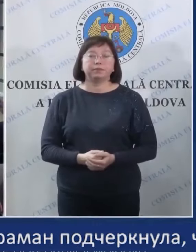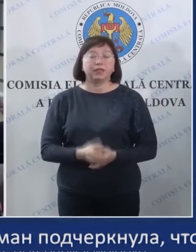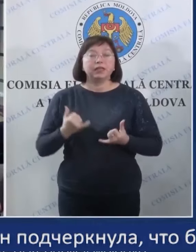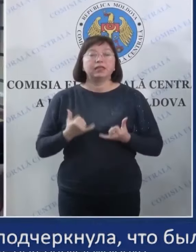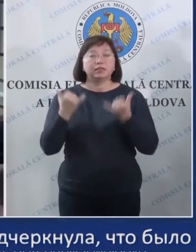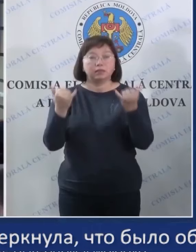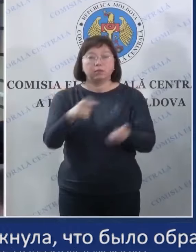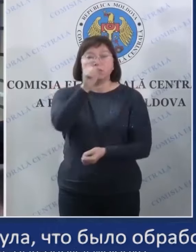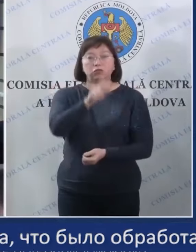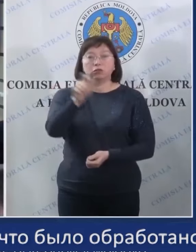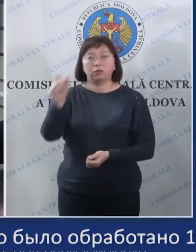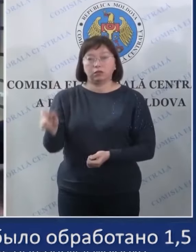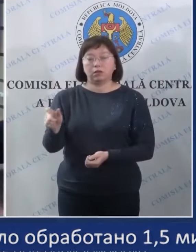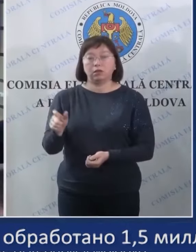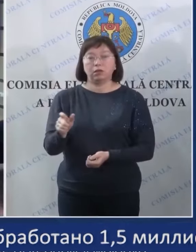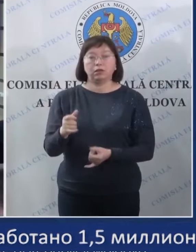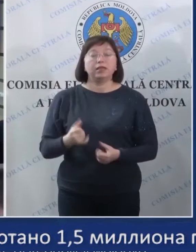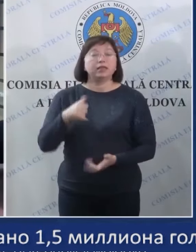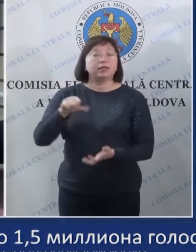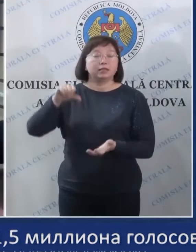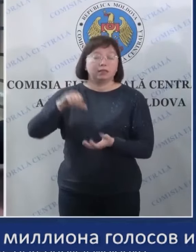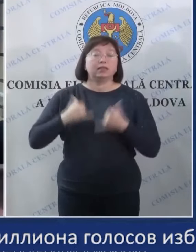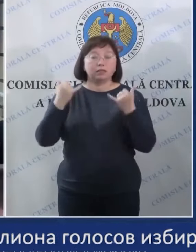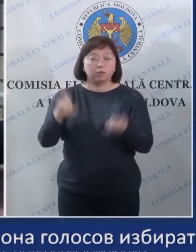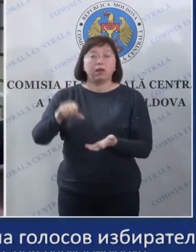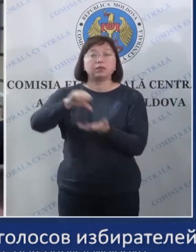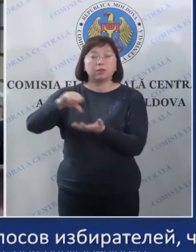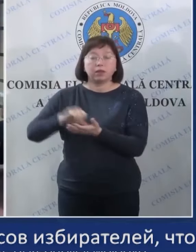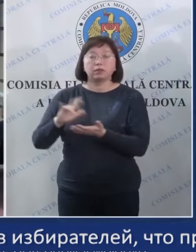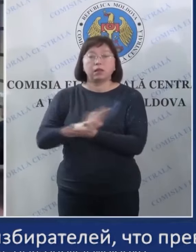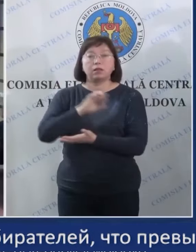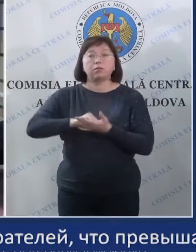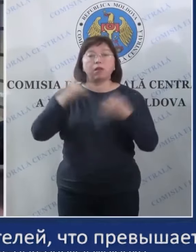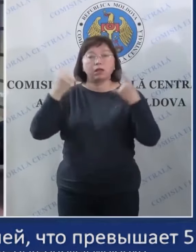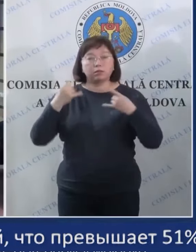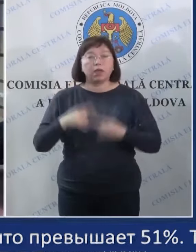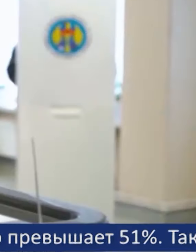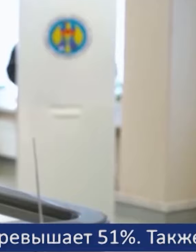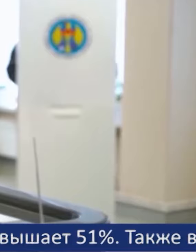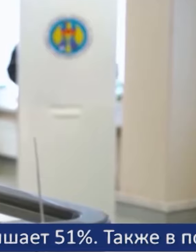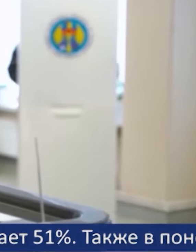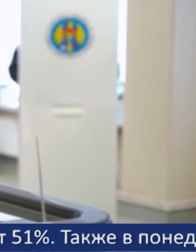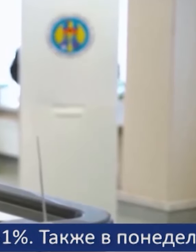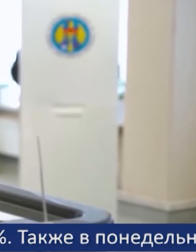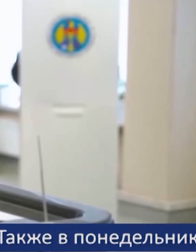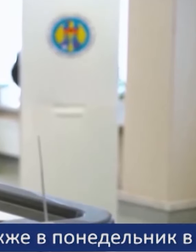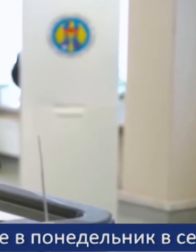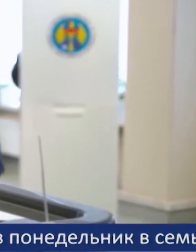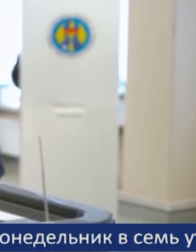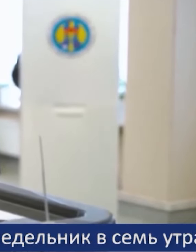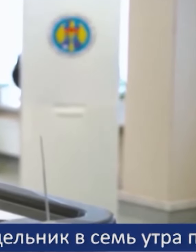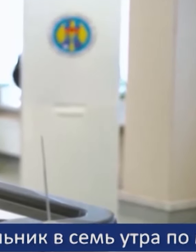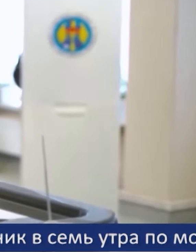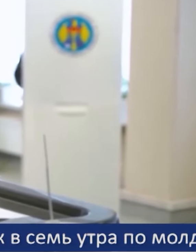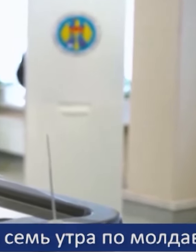reprezintă peste 51%. De asemenea, luni dimineața, la ora 7 fix, ora Moldovei, s-au închis ultimele secții de votare în SUA